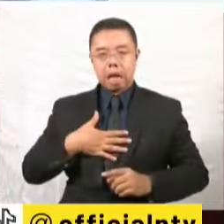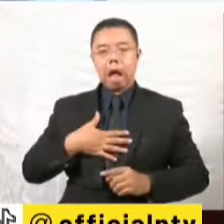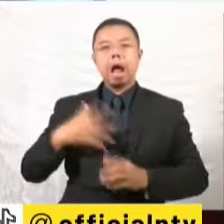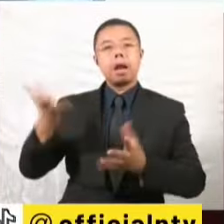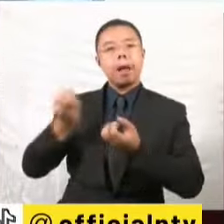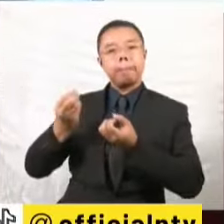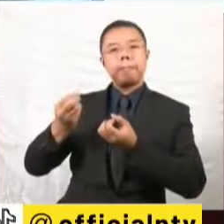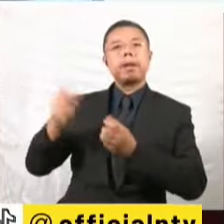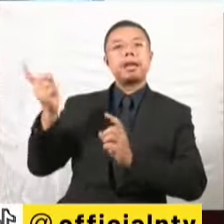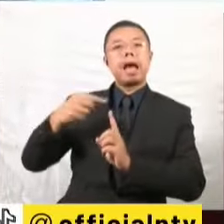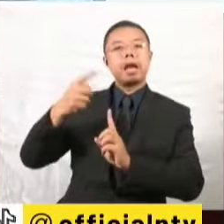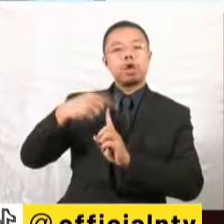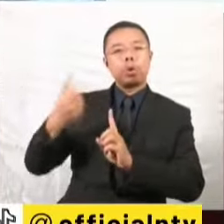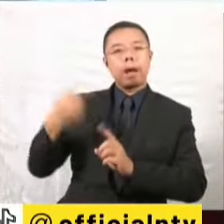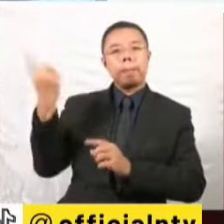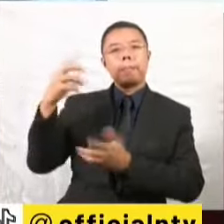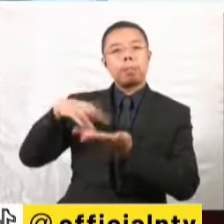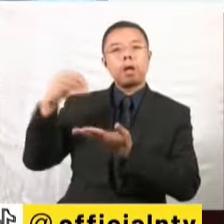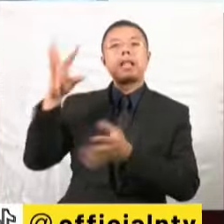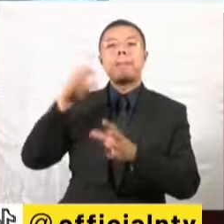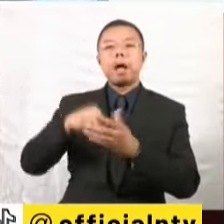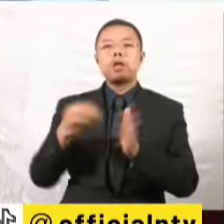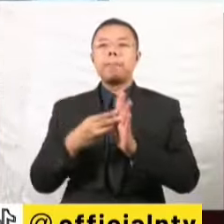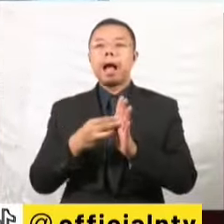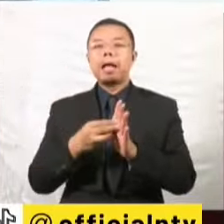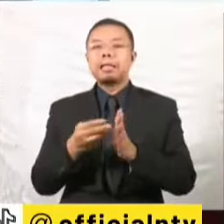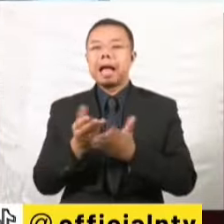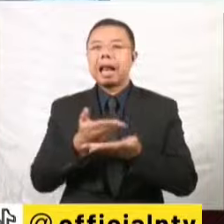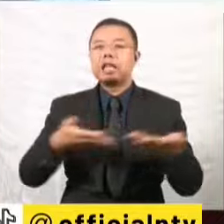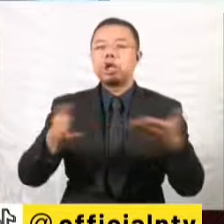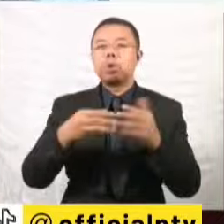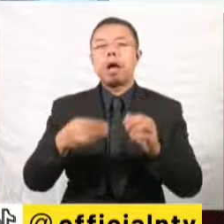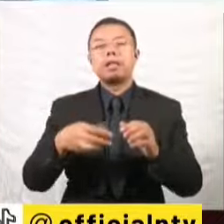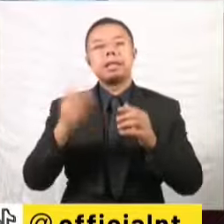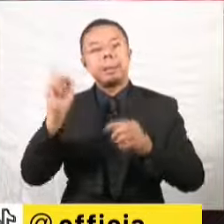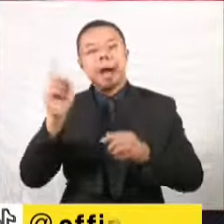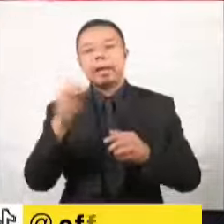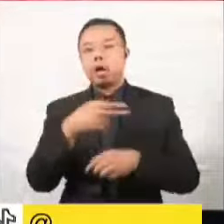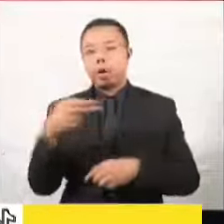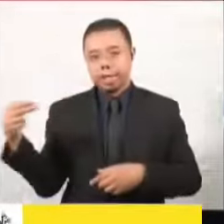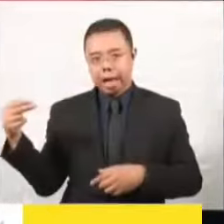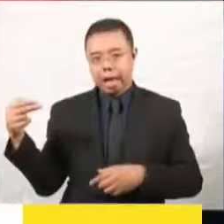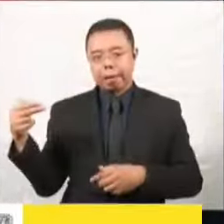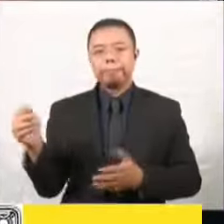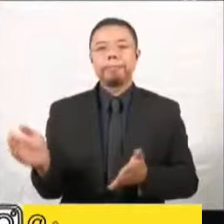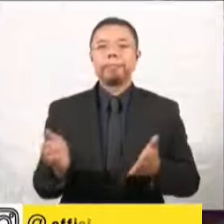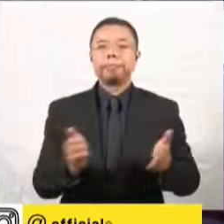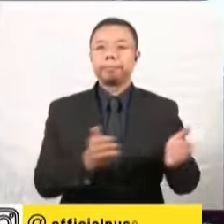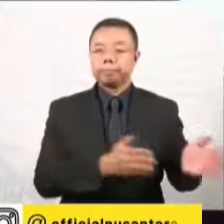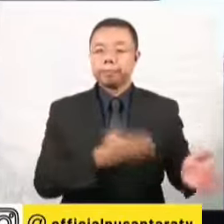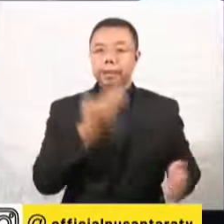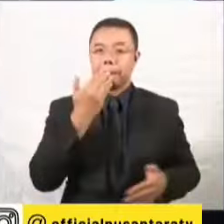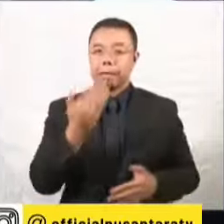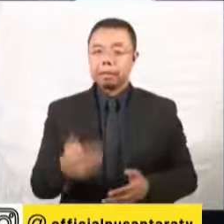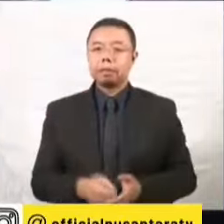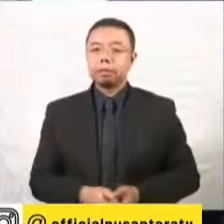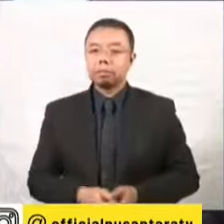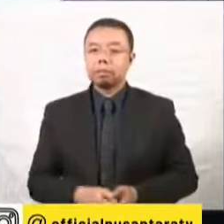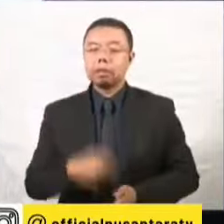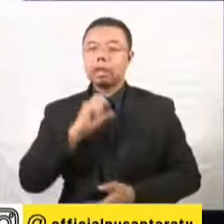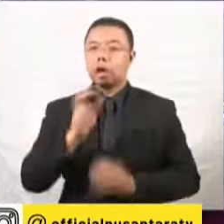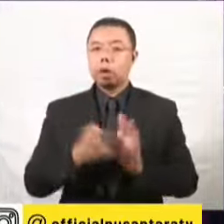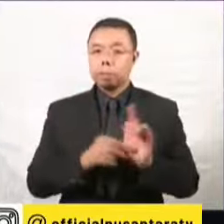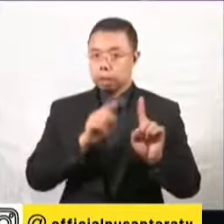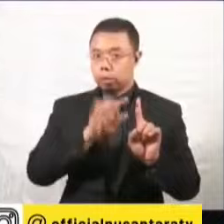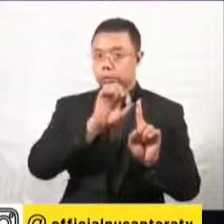pusat untuk Apun termasuk krisis-krisis di Indonesia terima kasih baik terima kasih paslon